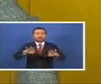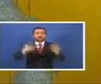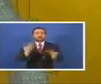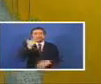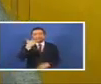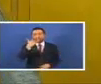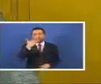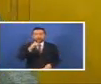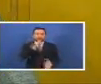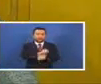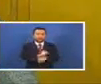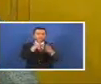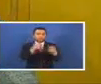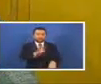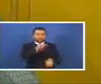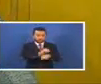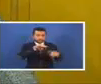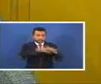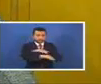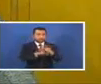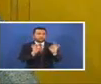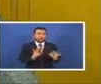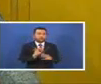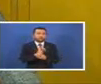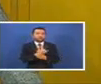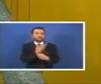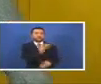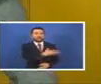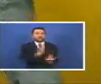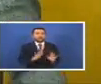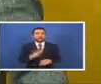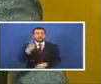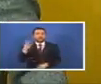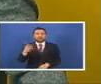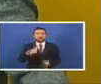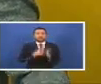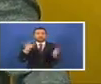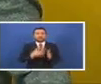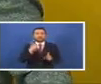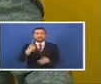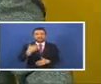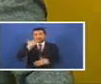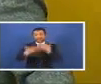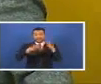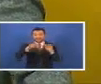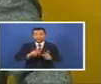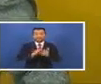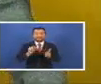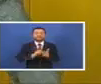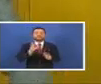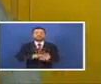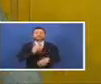hazırlanmadan gözaltına almakta, tutuklamakta pek mahirler. Fakat 3 sayfalık bir iddianameyi